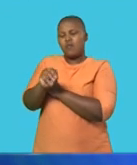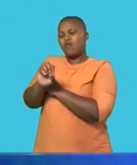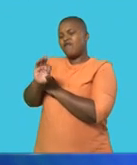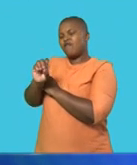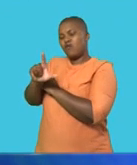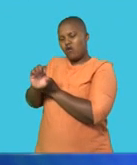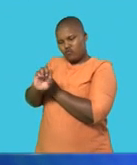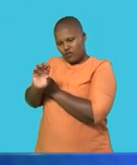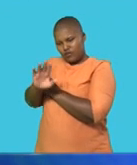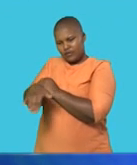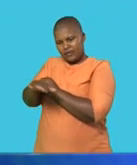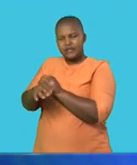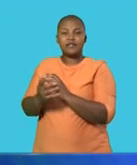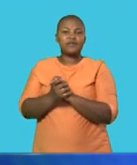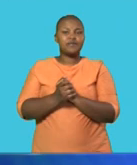kajeno.